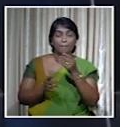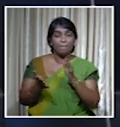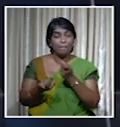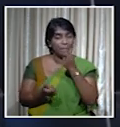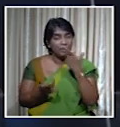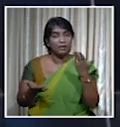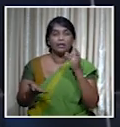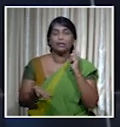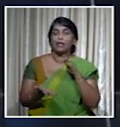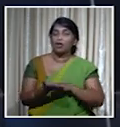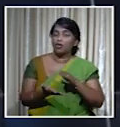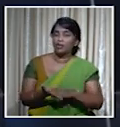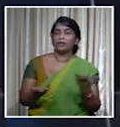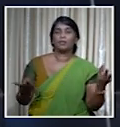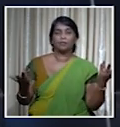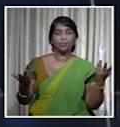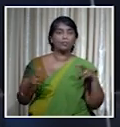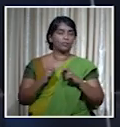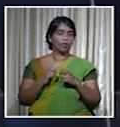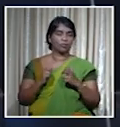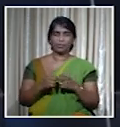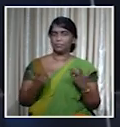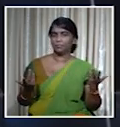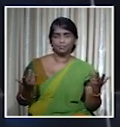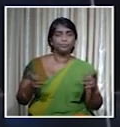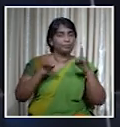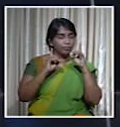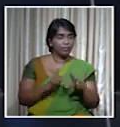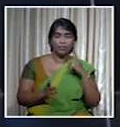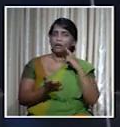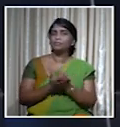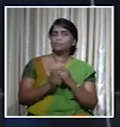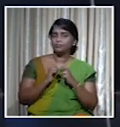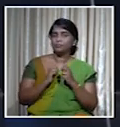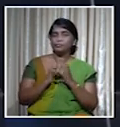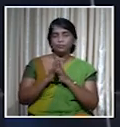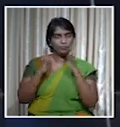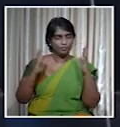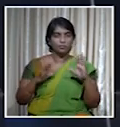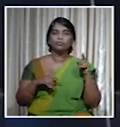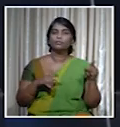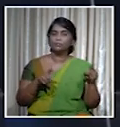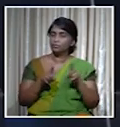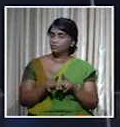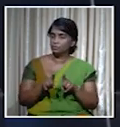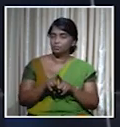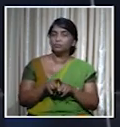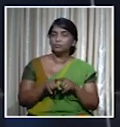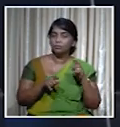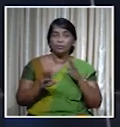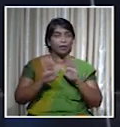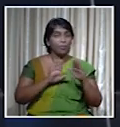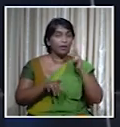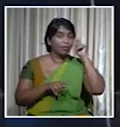නැහැ. මේ තියෙන අර්බුදය ඇසුලේ. ඉතින් එහෙම බරපතල ප්‍රශ්න ගණනාවක් තියෙනවා. එහෙම තියෙද්දි මේ